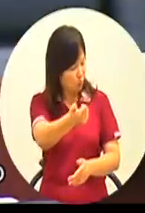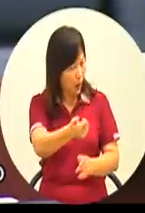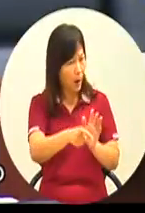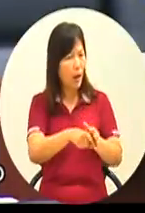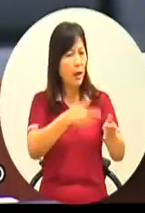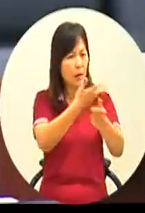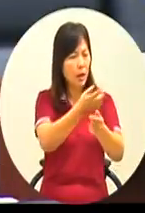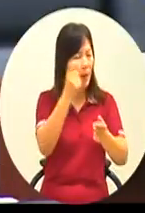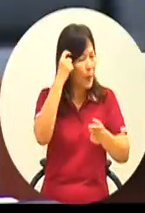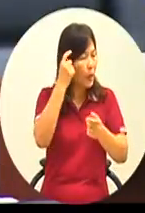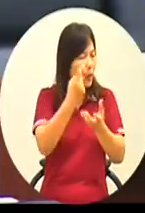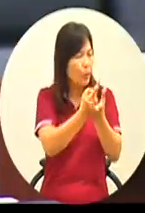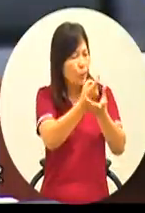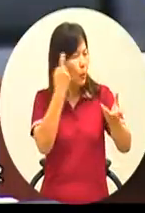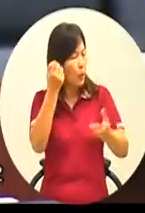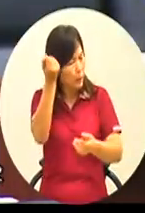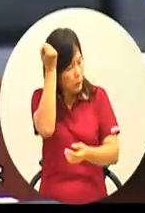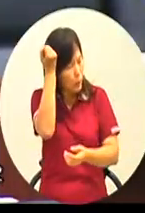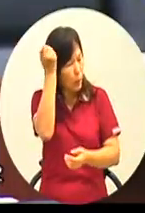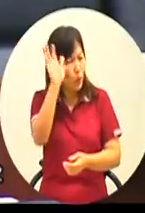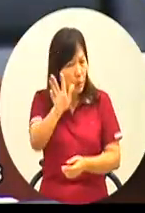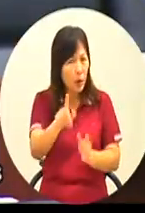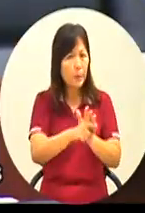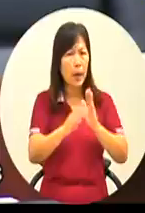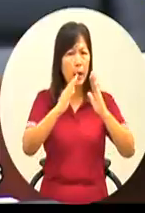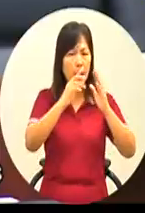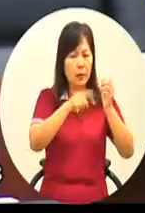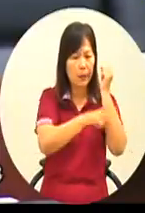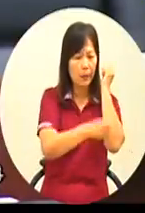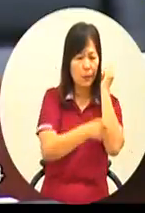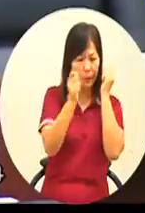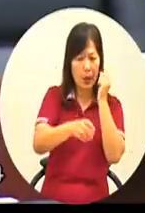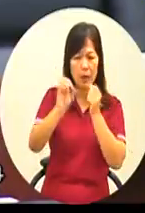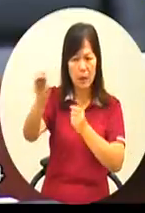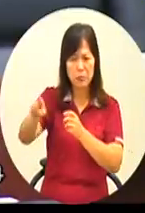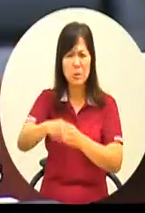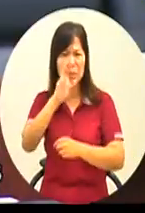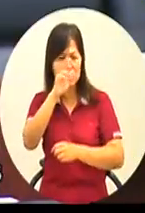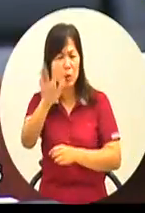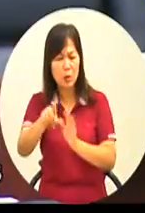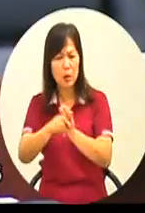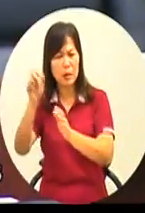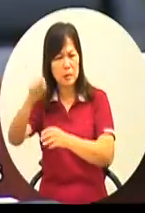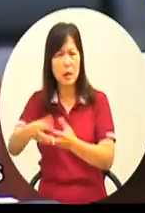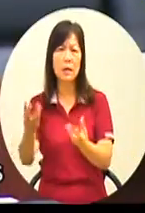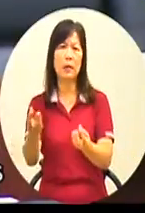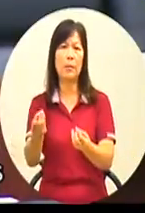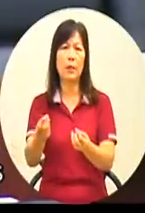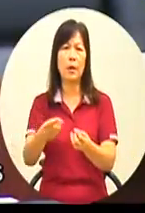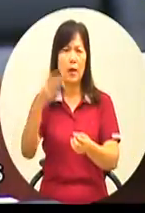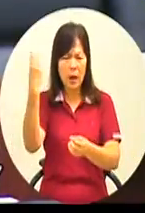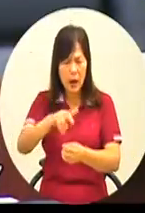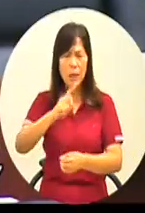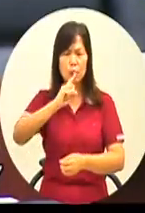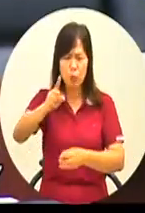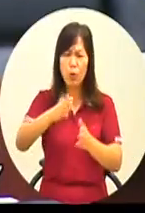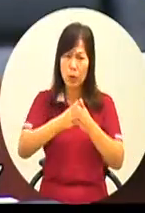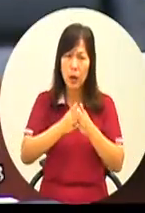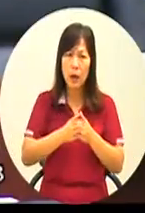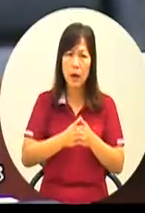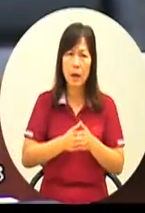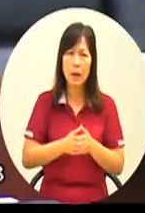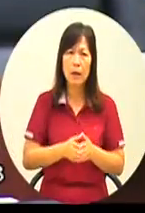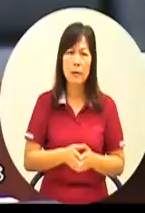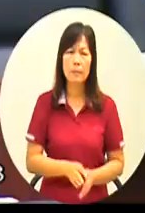快远离伤痛吗？法院都告诉你市政府有错了，市政府还不愿意认错，还要再上诉。你再把这